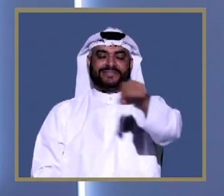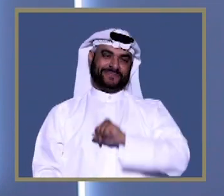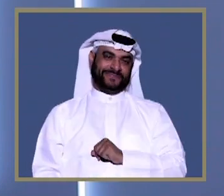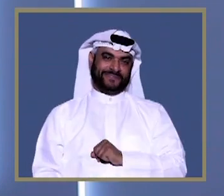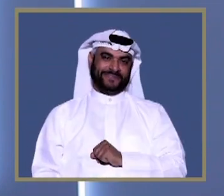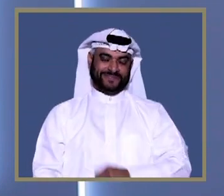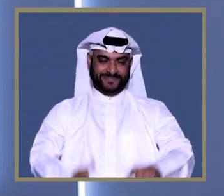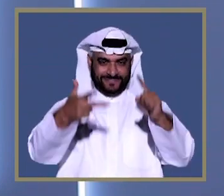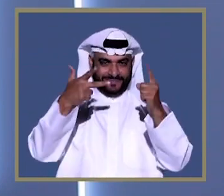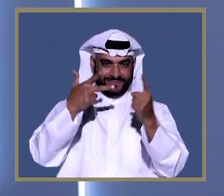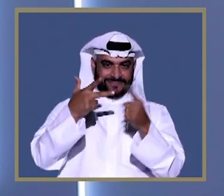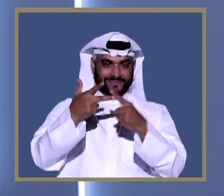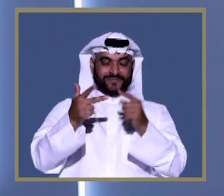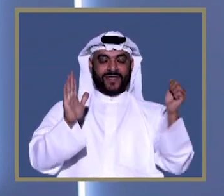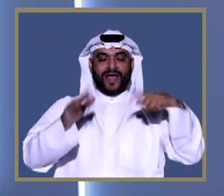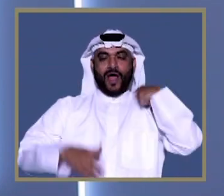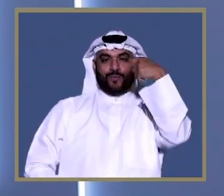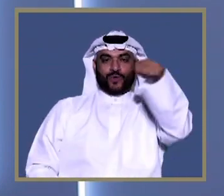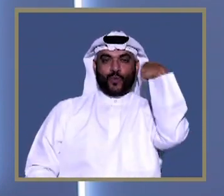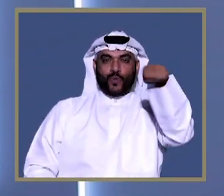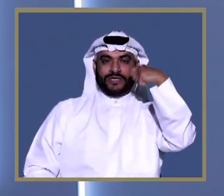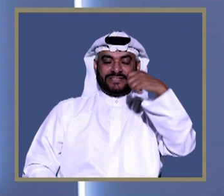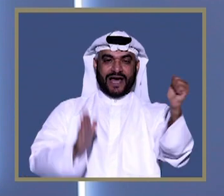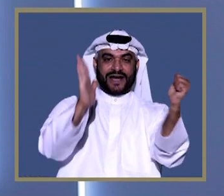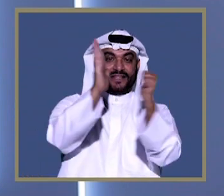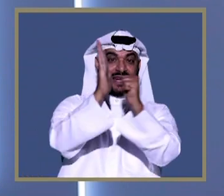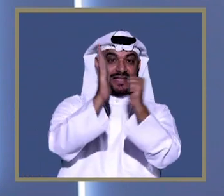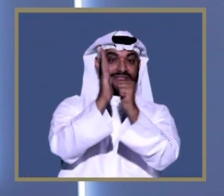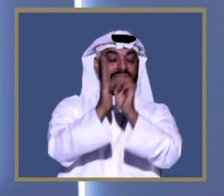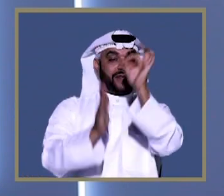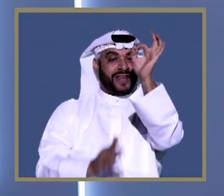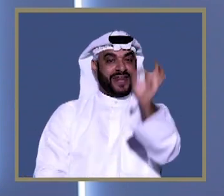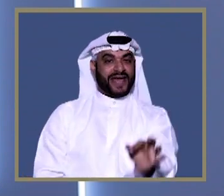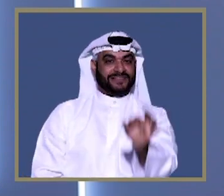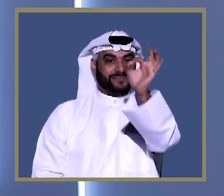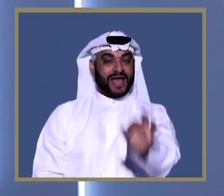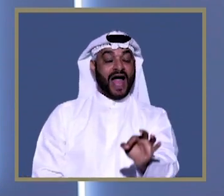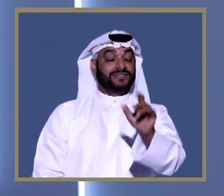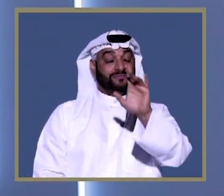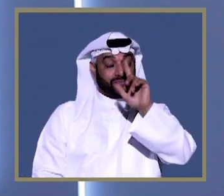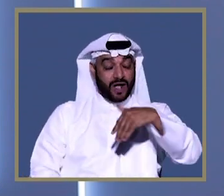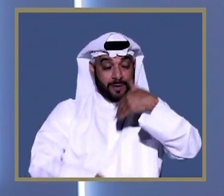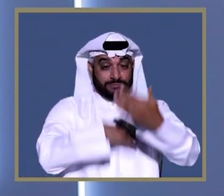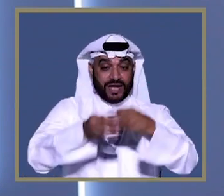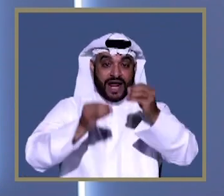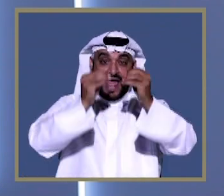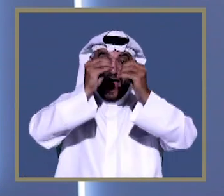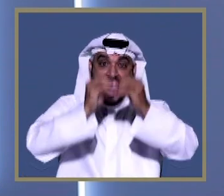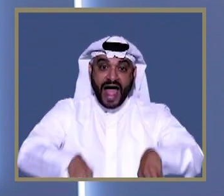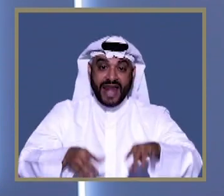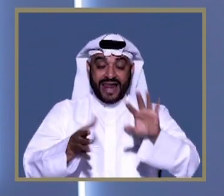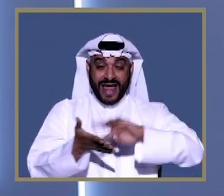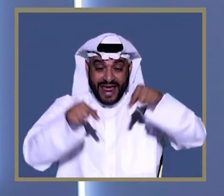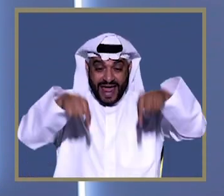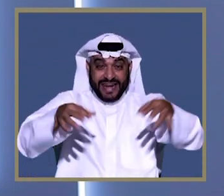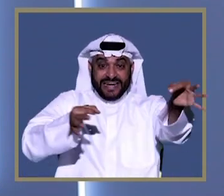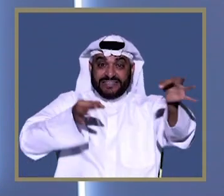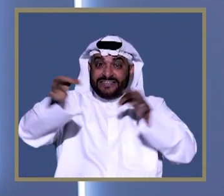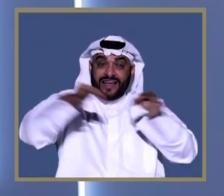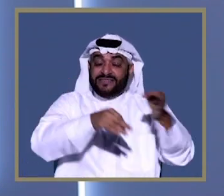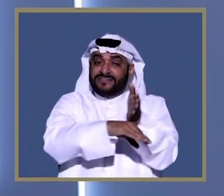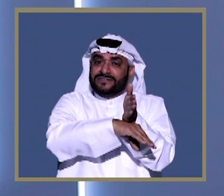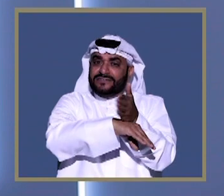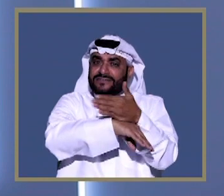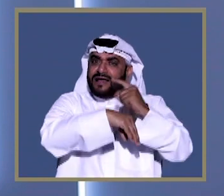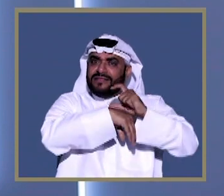أبنائها. أما فيما يتعلق بالقضايا الإسكانية فباعتقادي الشخصي أنه لا يمكن حل هذه القضية وفقا